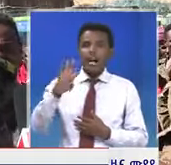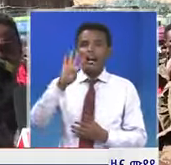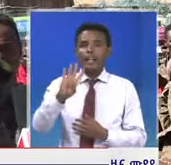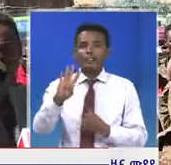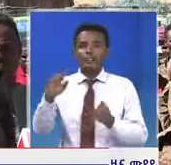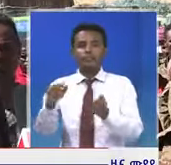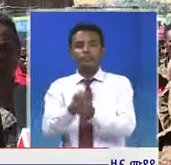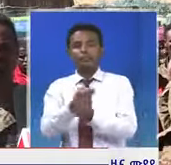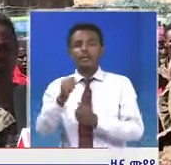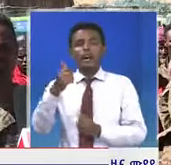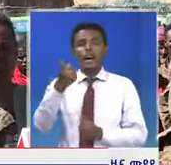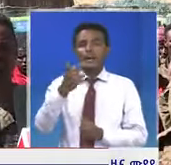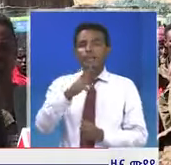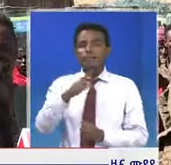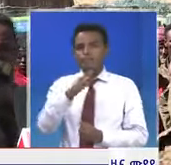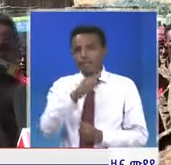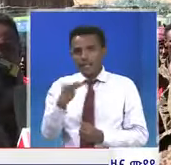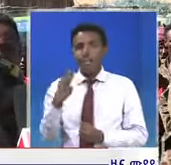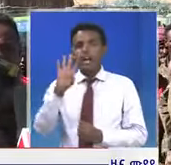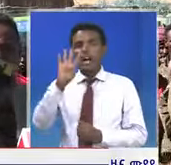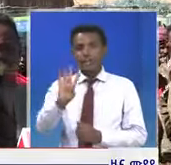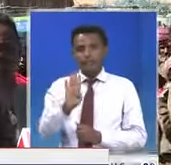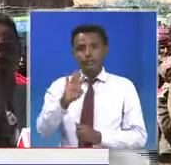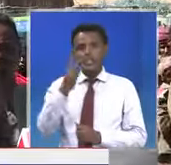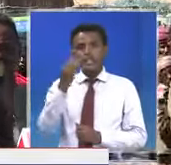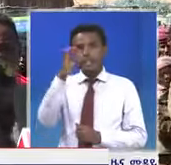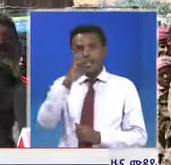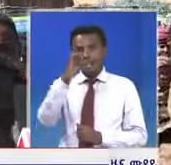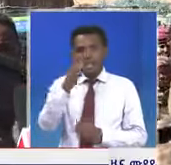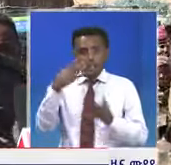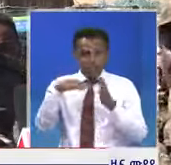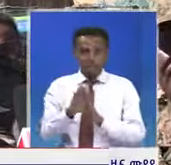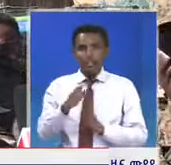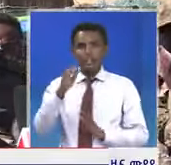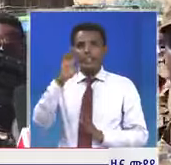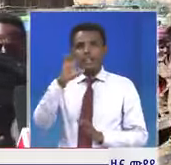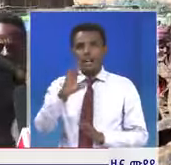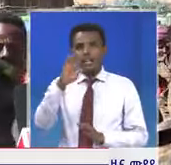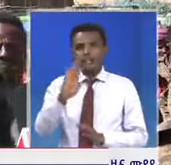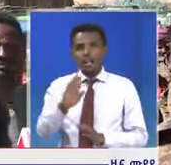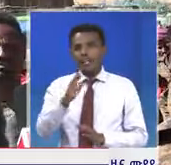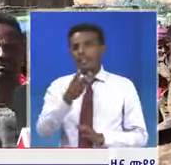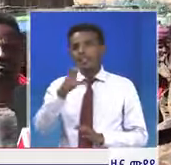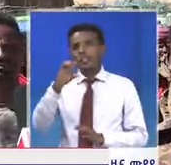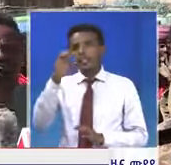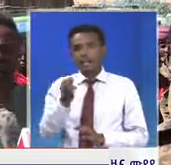አርሚ 4 ሚሌ ሊገባ የነበረ በካሳጊስታ ግንባር የነበረ